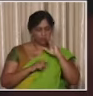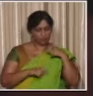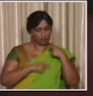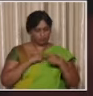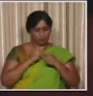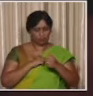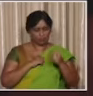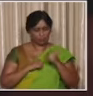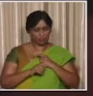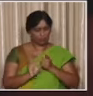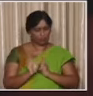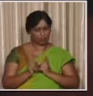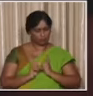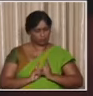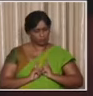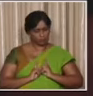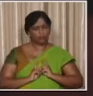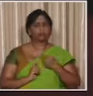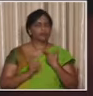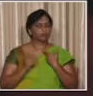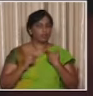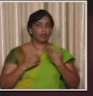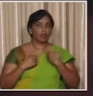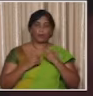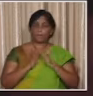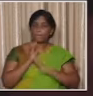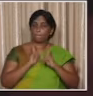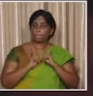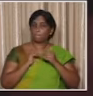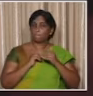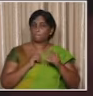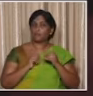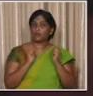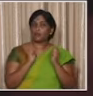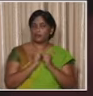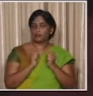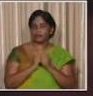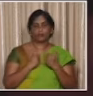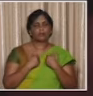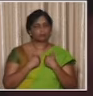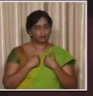සම්ප්‍රදායනුකූලව ගතානුගතිකව අපේ අමාත්‍යාංශය කරපු වැඩ තිබුණා.